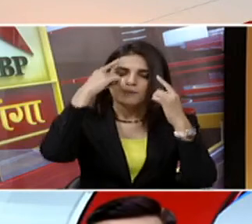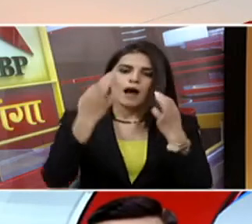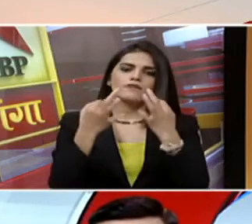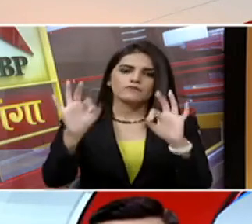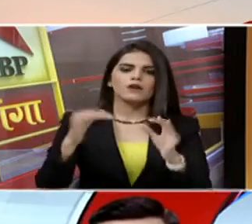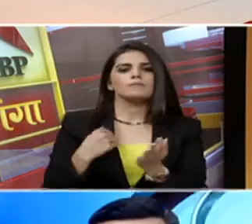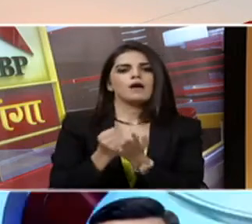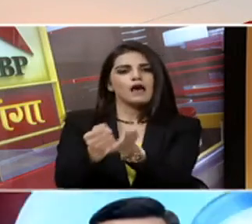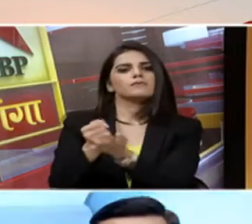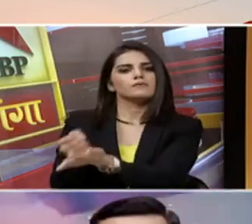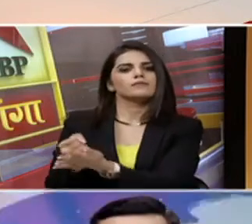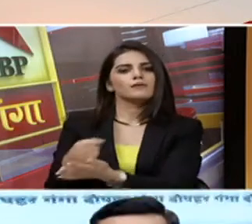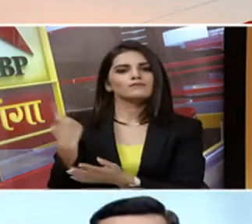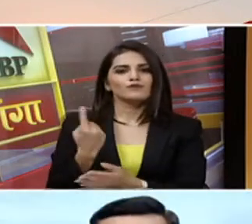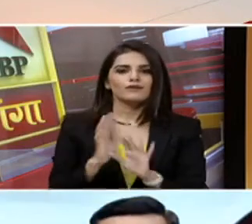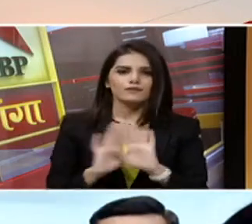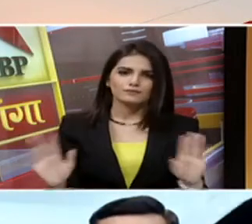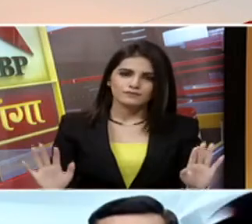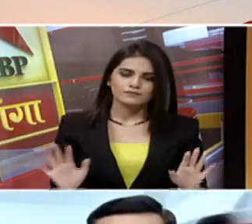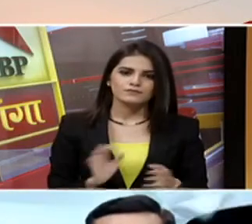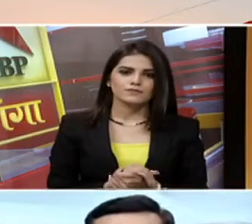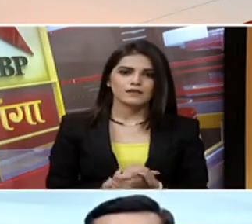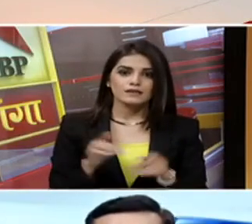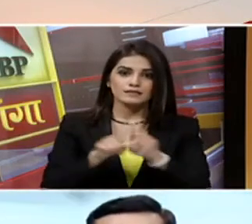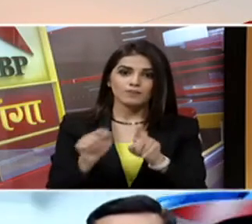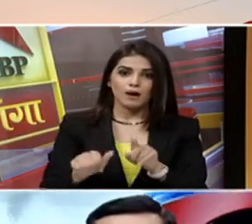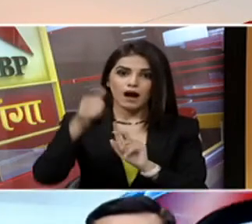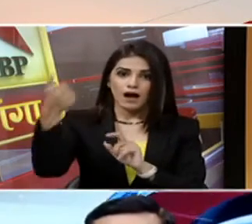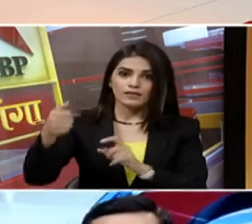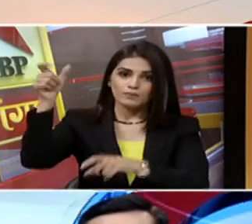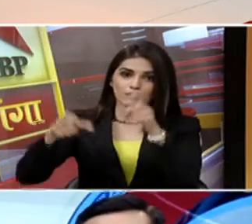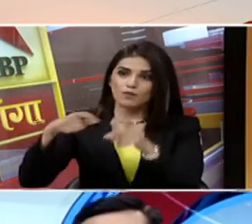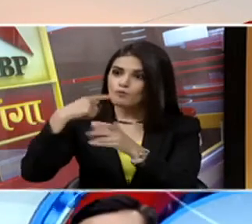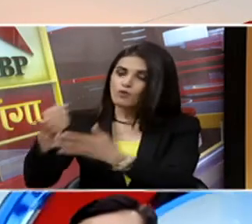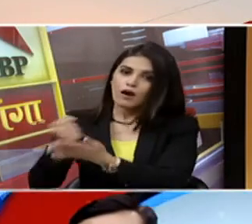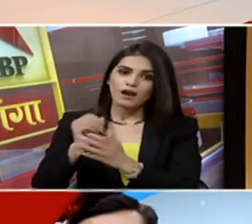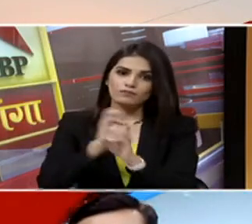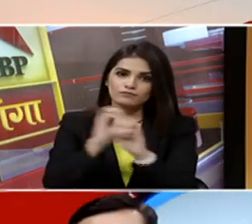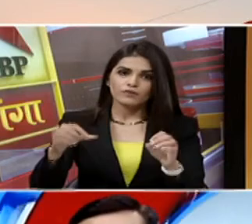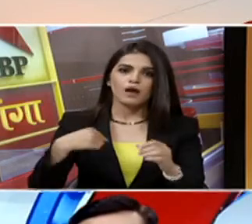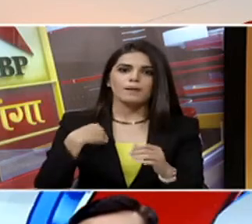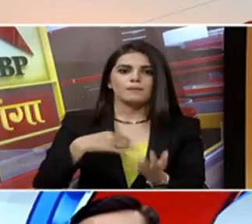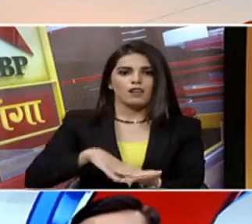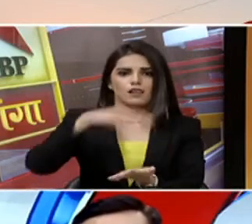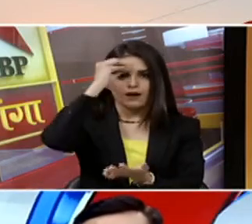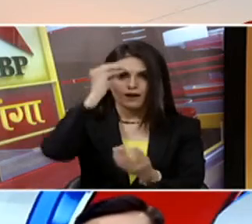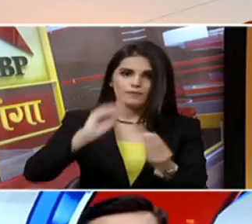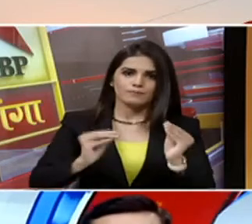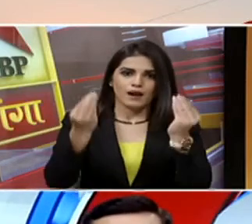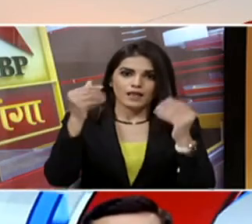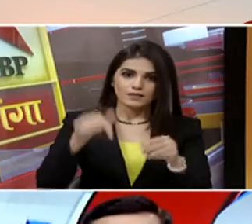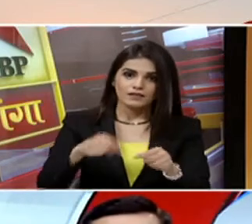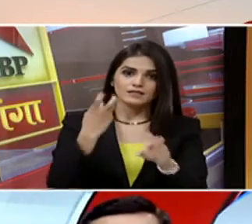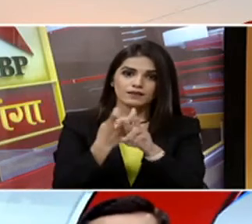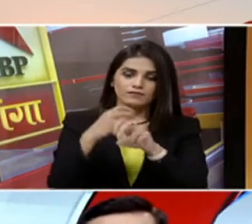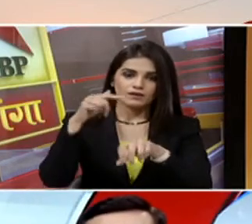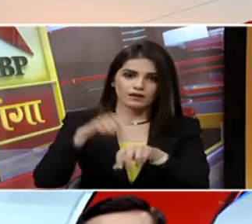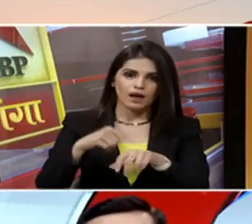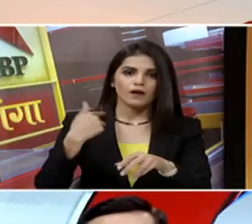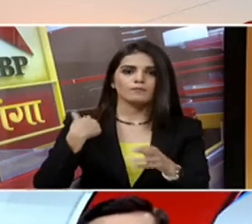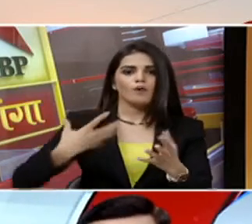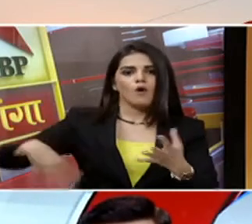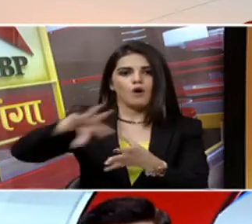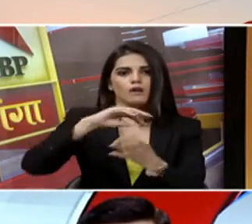वह सेवा करता है कि दूसरों की निस्वार्थ सेवा के हमारे संस्कार है जो इस मुश्किल समय में